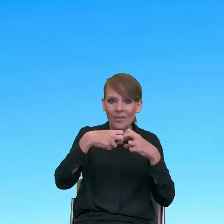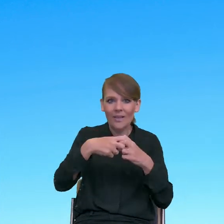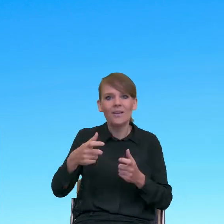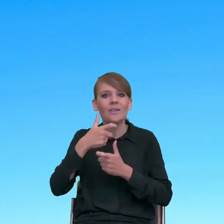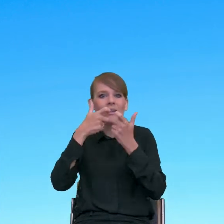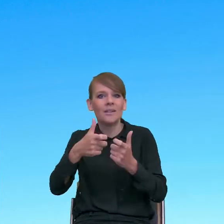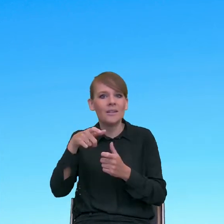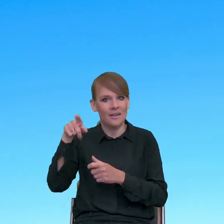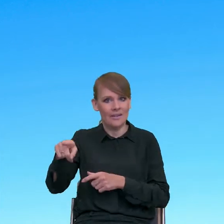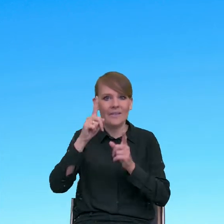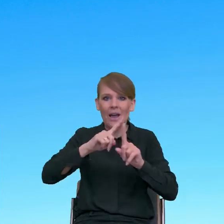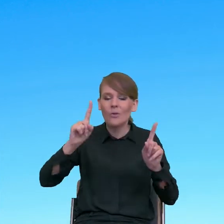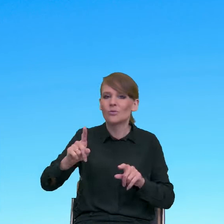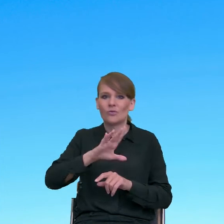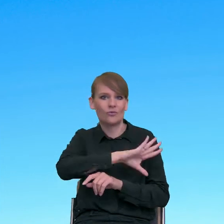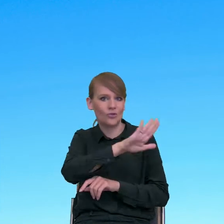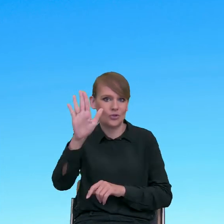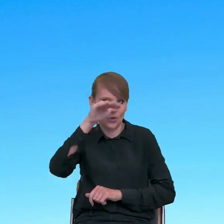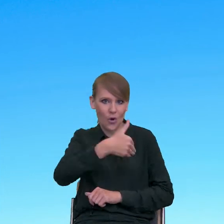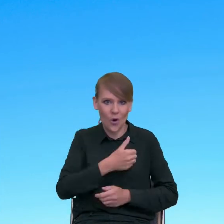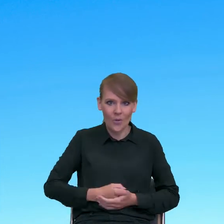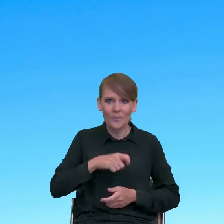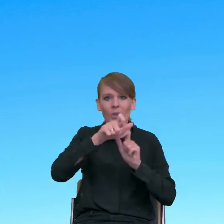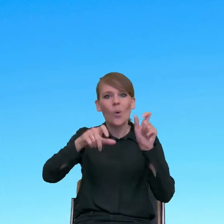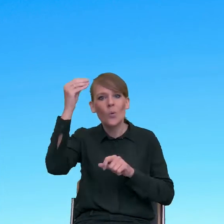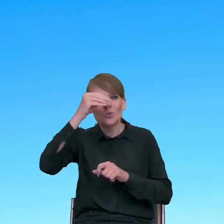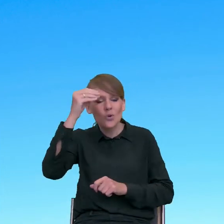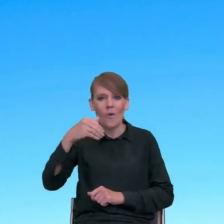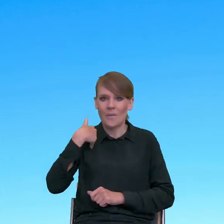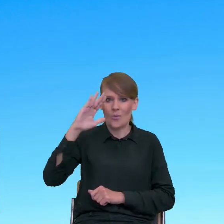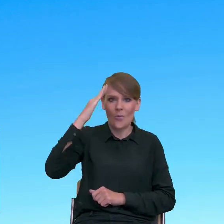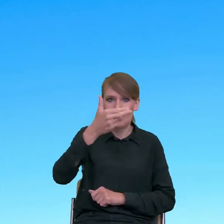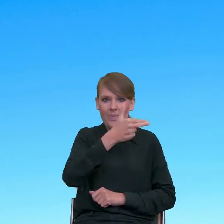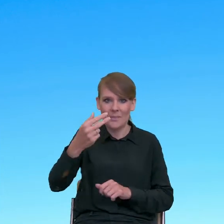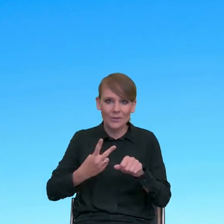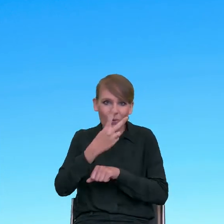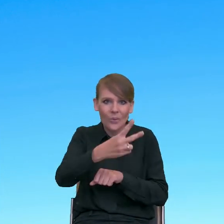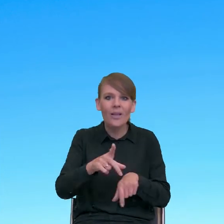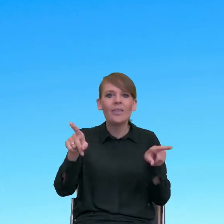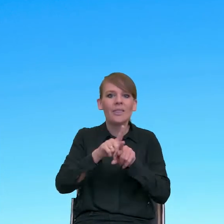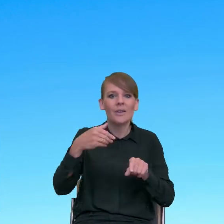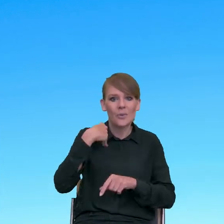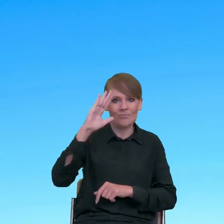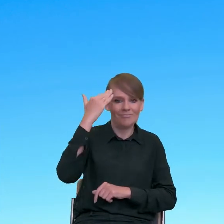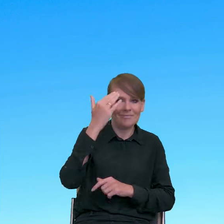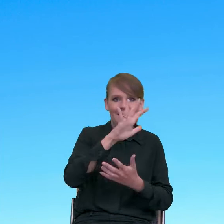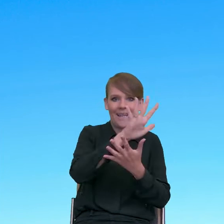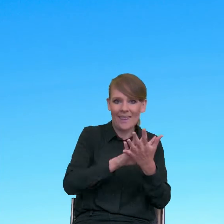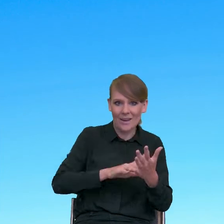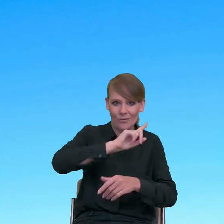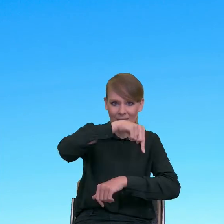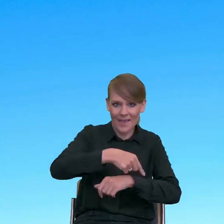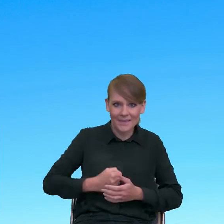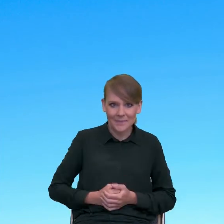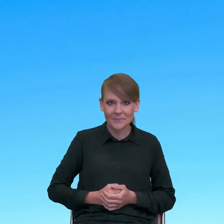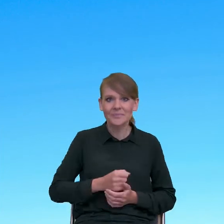nauczycieli z każdej zgłoszonej placówki. Uczniowie zapoznali się z tematyką dostępności, a także ze scenariuszem lekcji. Każdy